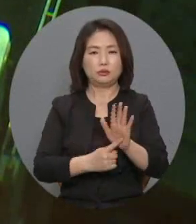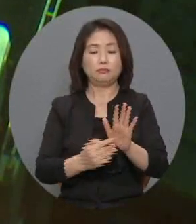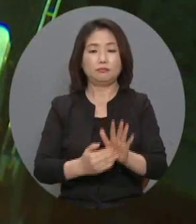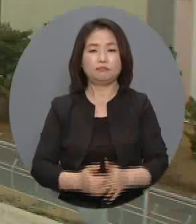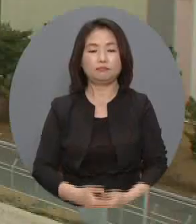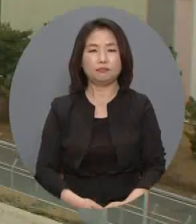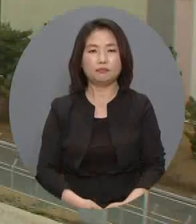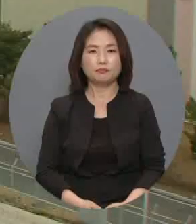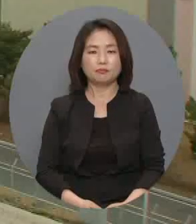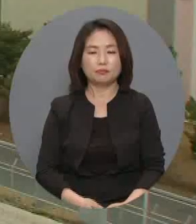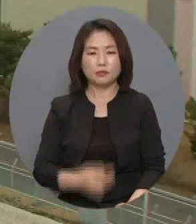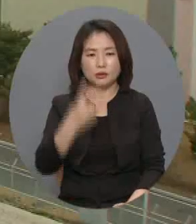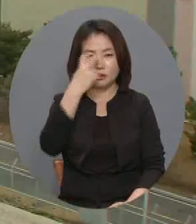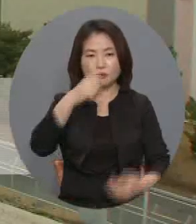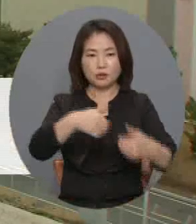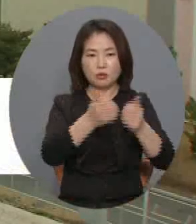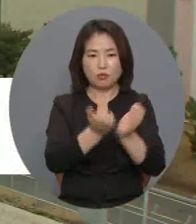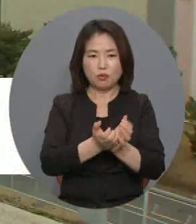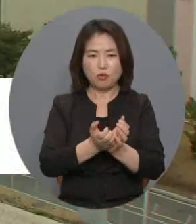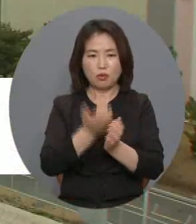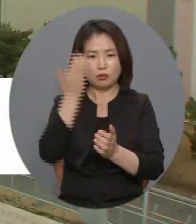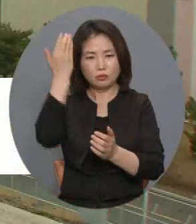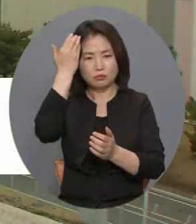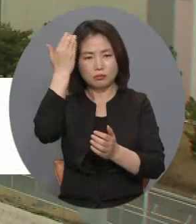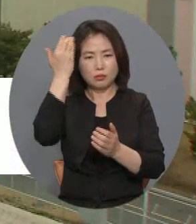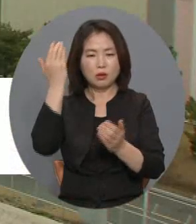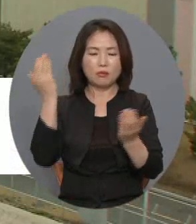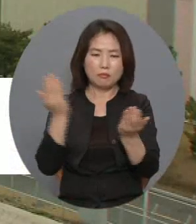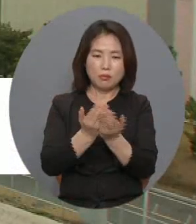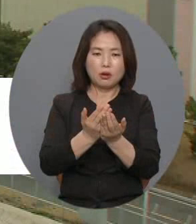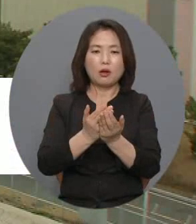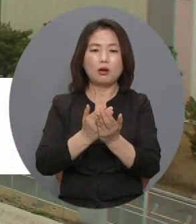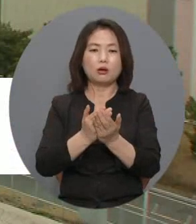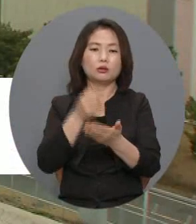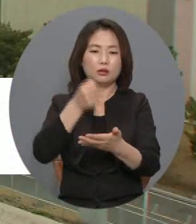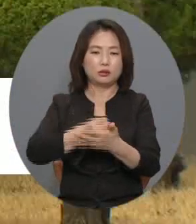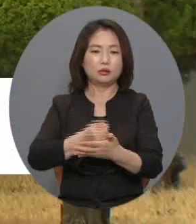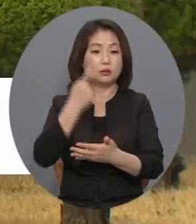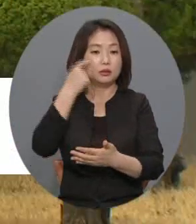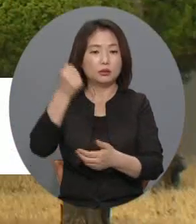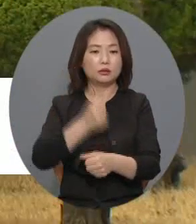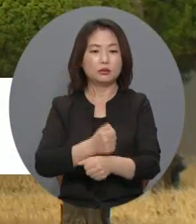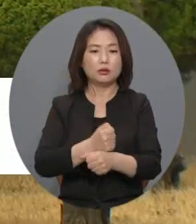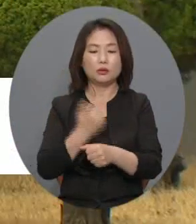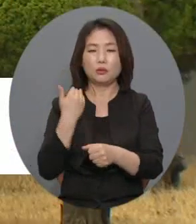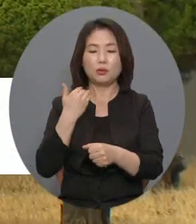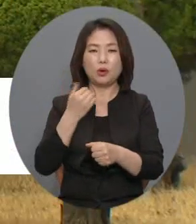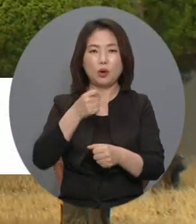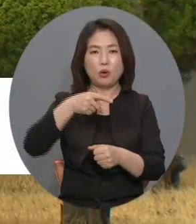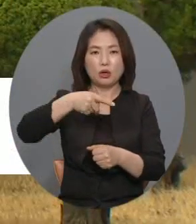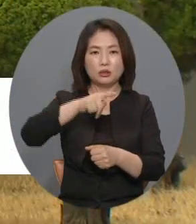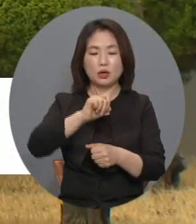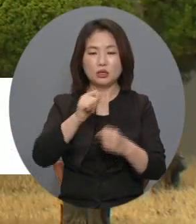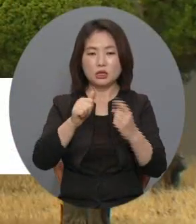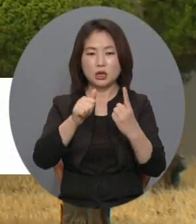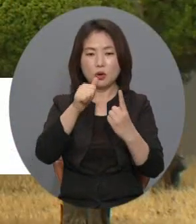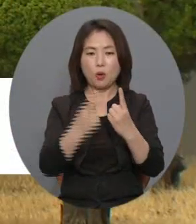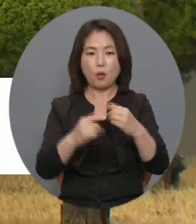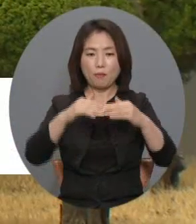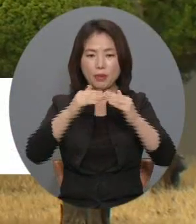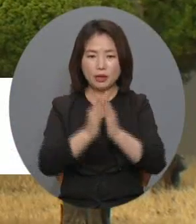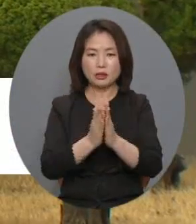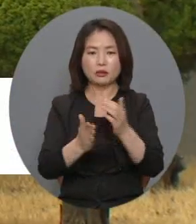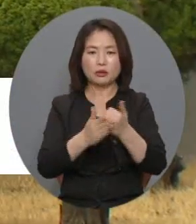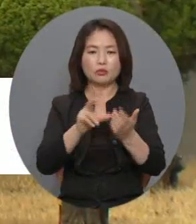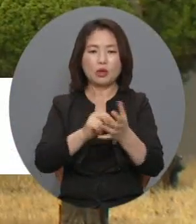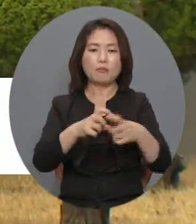설명했습니다. 감사원에서 상식적인 판단을 했다라고 생각하고요. 최근에 월성 1호기 폐쇄를 두고